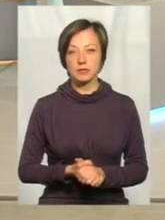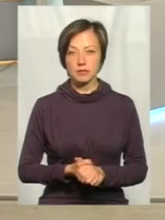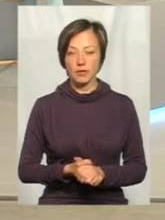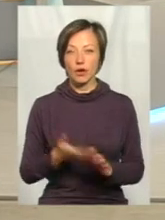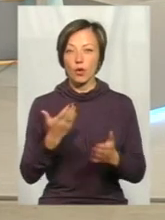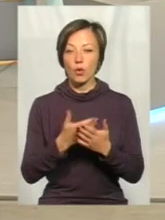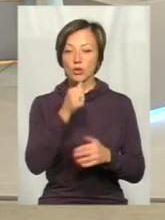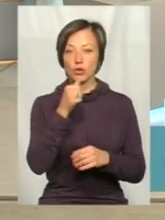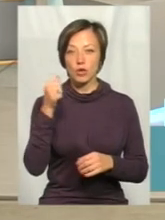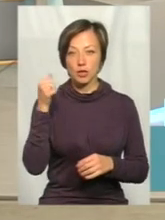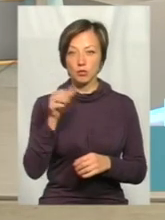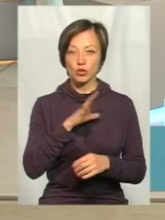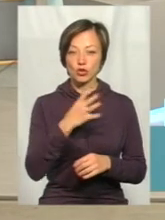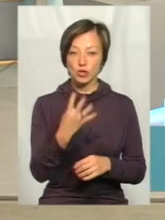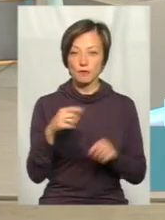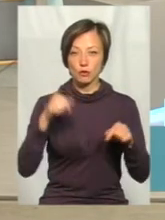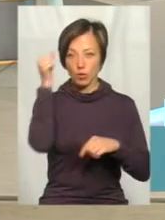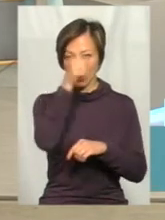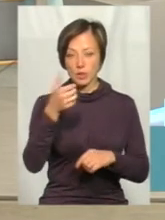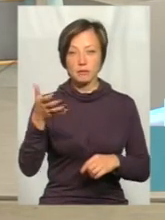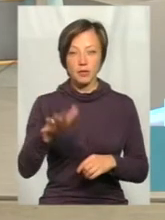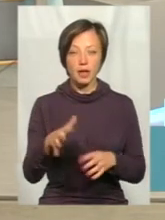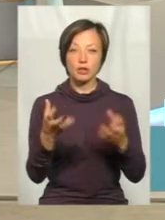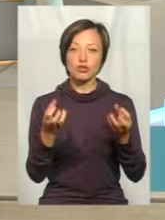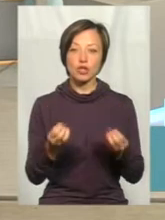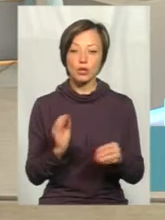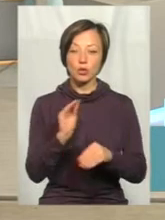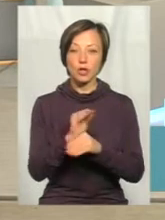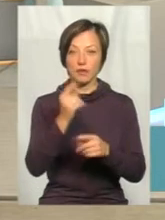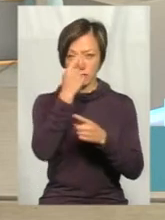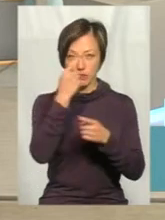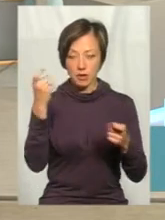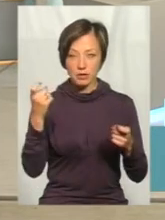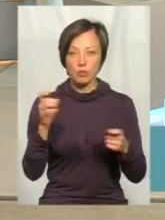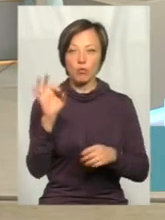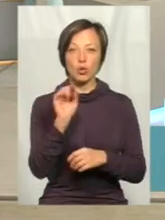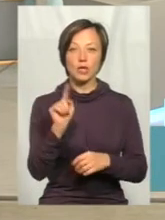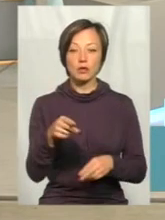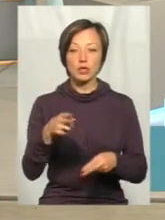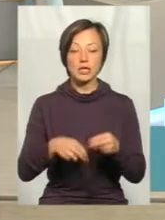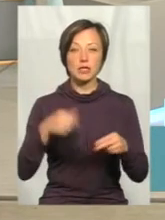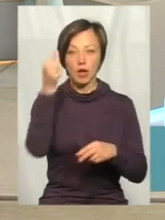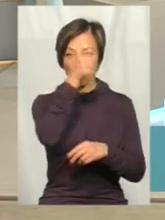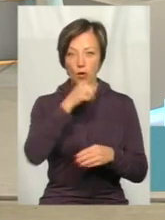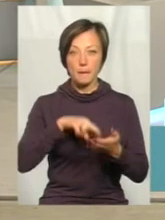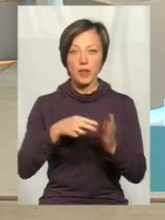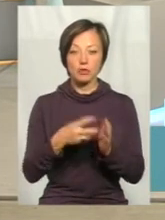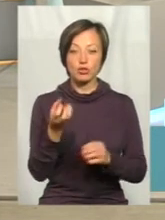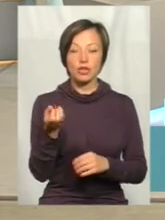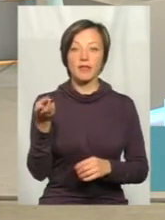От торік було 4, в цьому році 5, і ще додав інформацію пан Сірман про те, що до кінця року ще